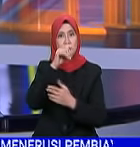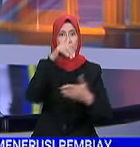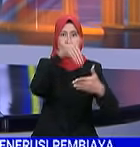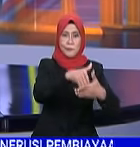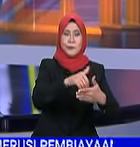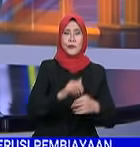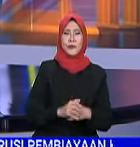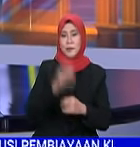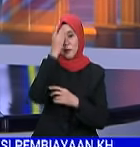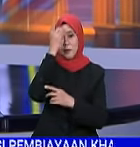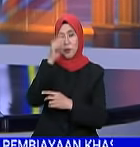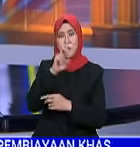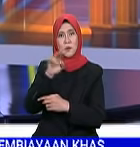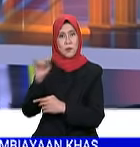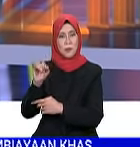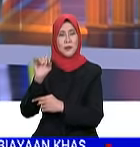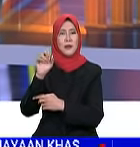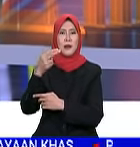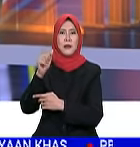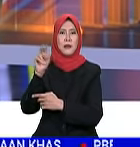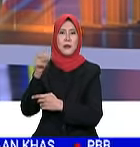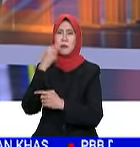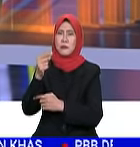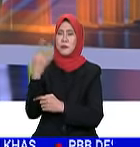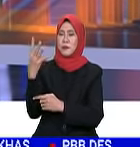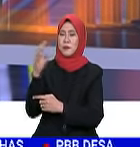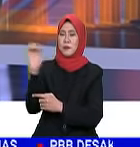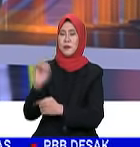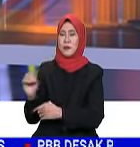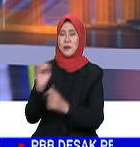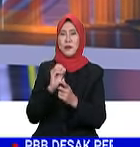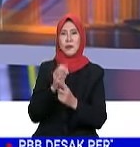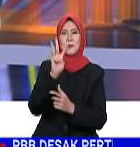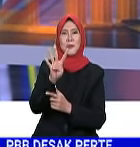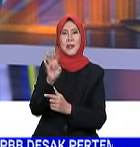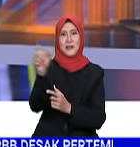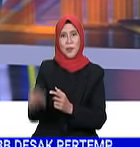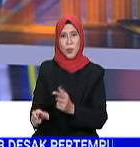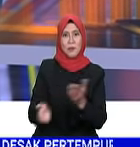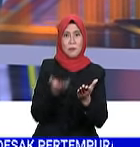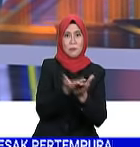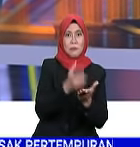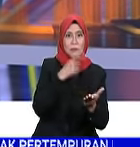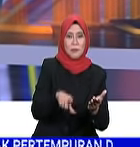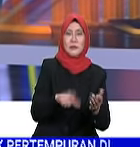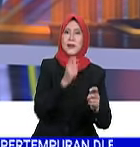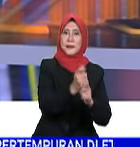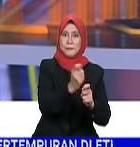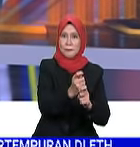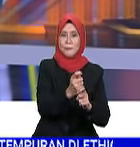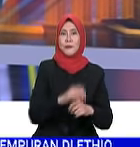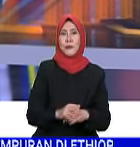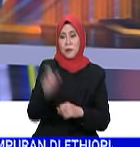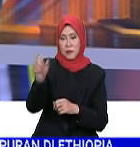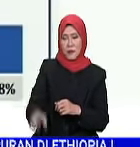BN Datuk Seri Muhammad Hassan berkata hanya 14% atau 4 calon lama dikekalkan. Mereka yang